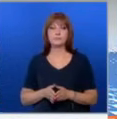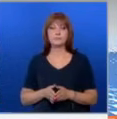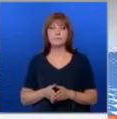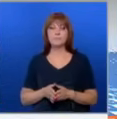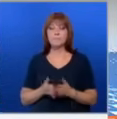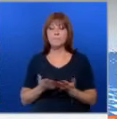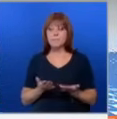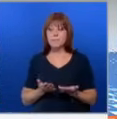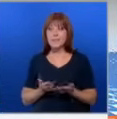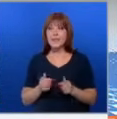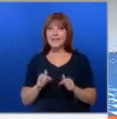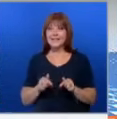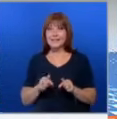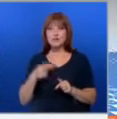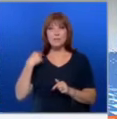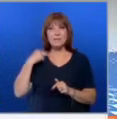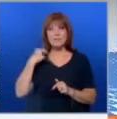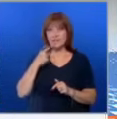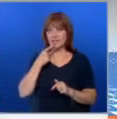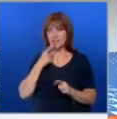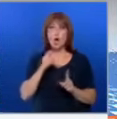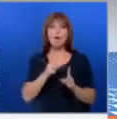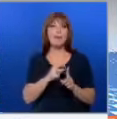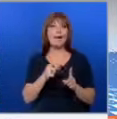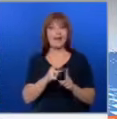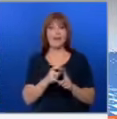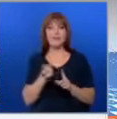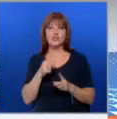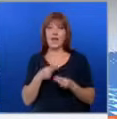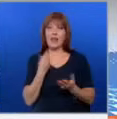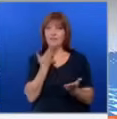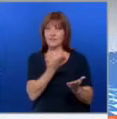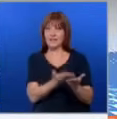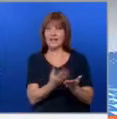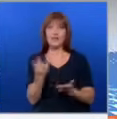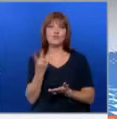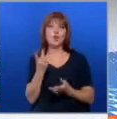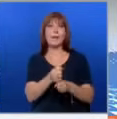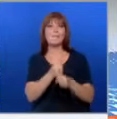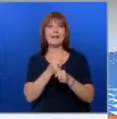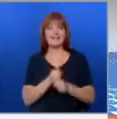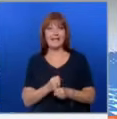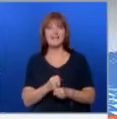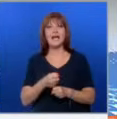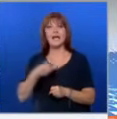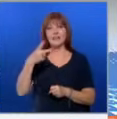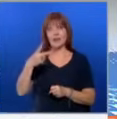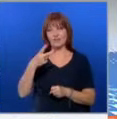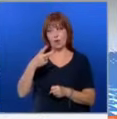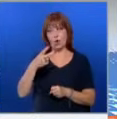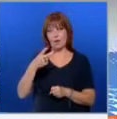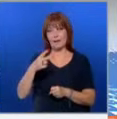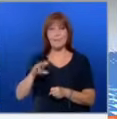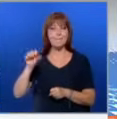И да добавим тук още нещо. Днес от президентството съобщиха, че Румен Радев ще връчи втория мандат за съставяне на правителство на втората по големина